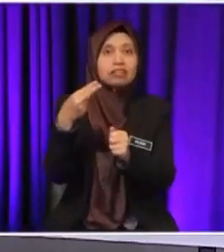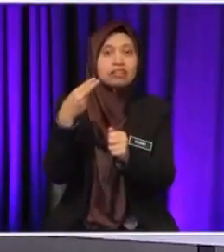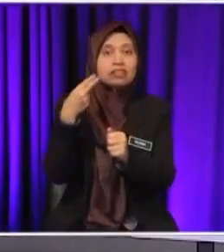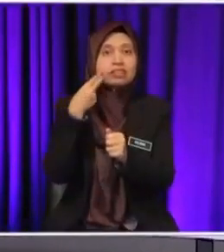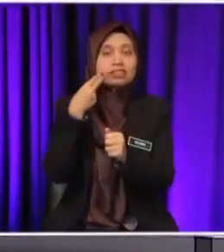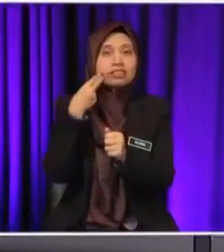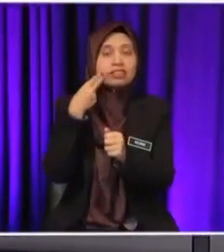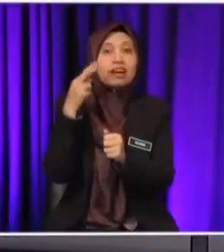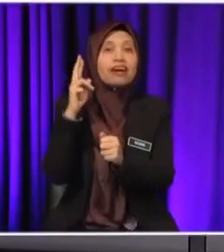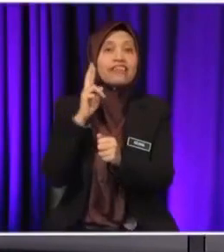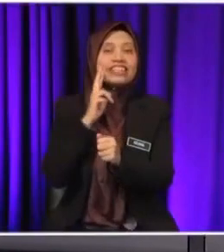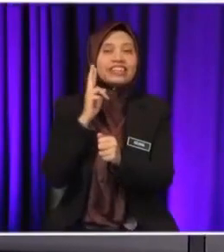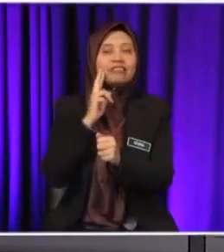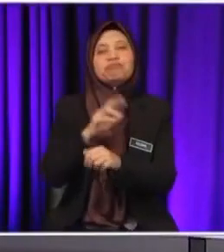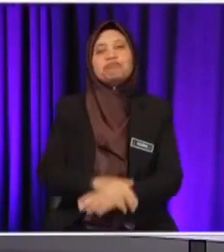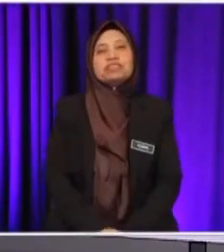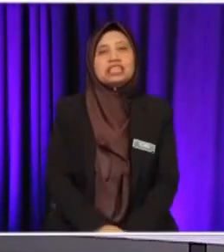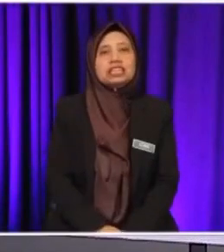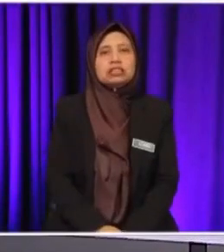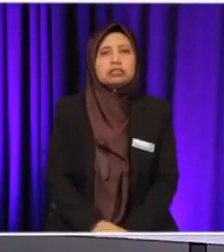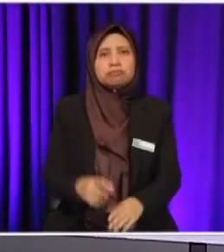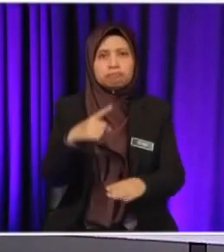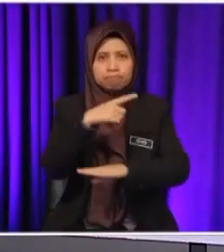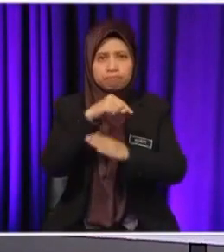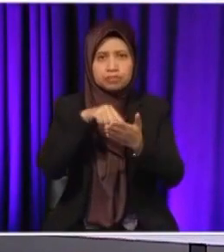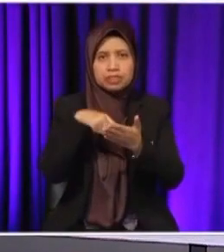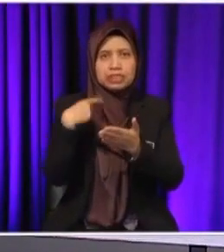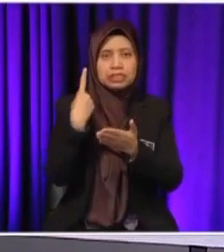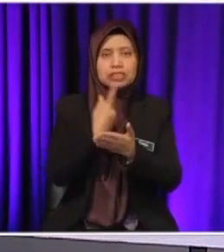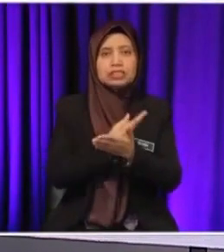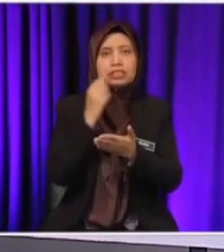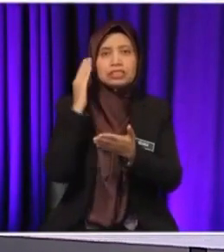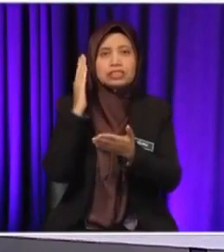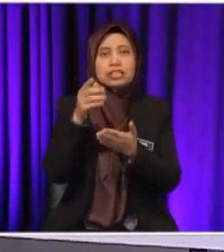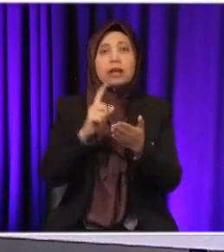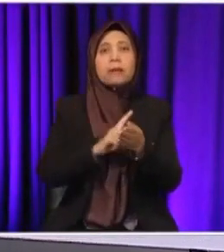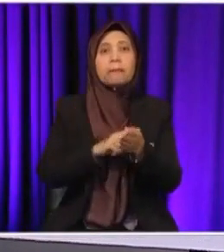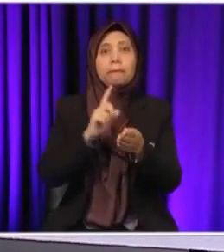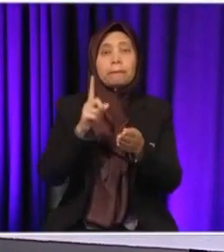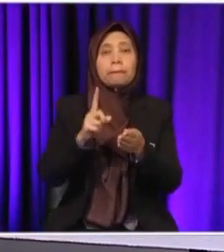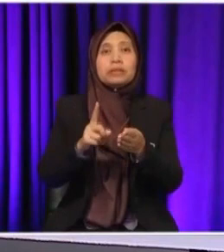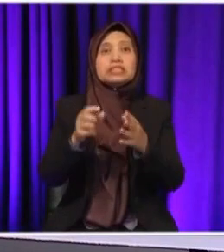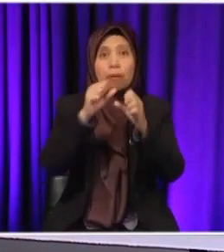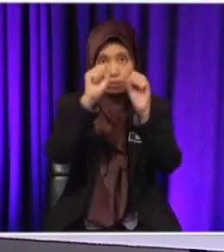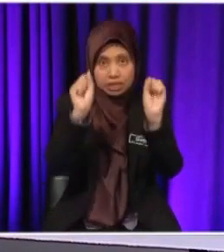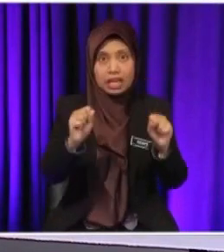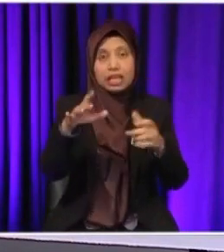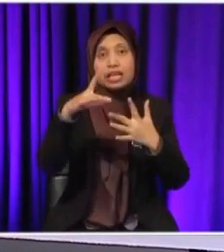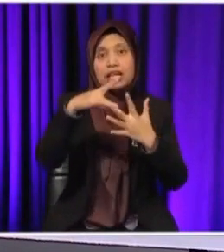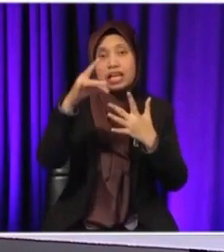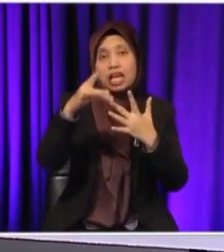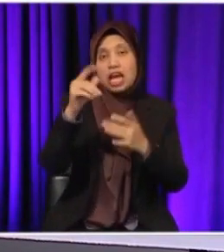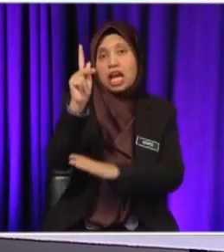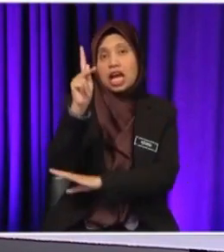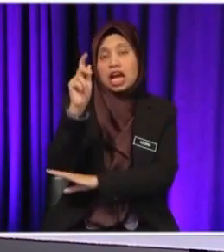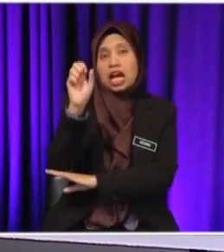satu jam ini kita akan memberi penghususan terhadap sukses SPM 2022, di mana mata pelajaran yang dipilih adalah